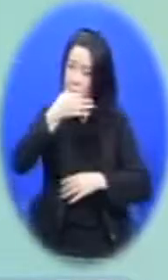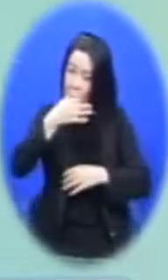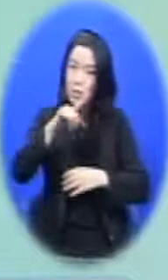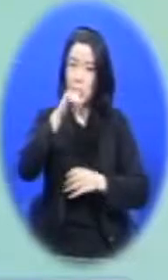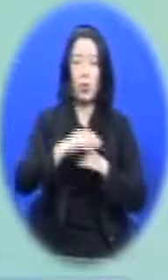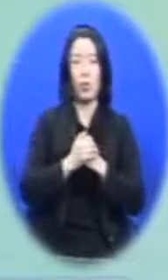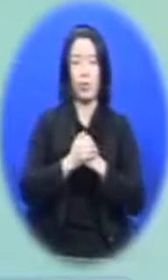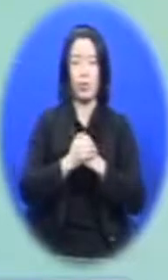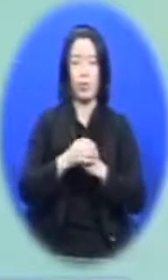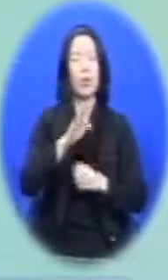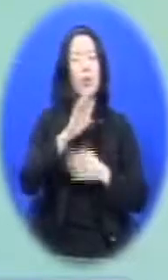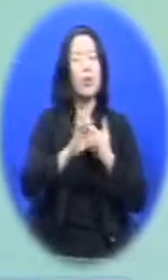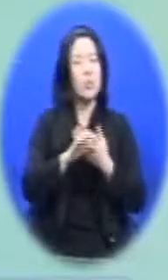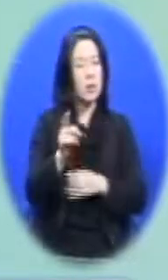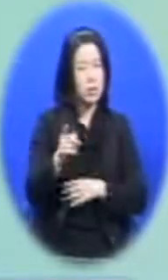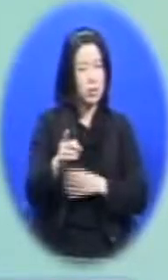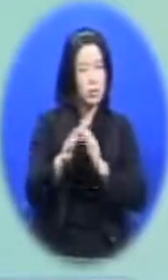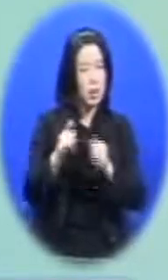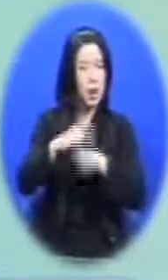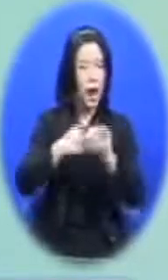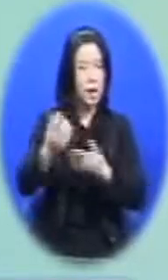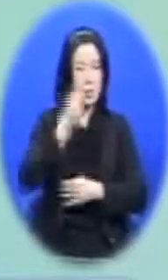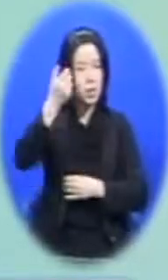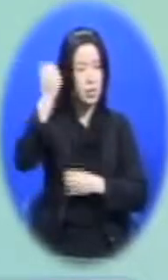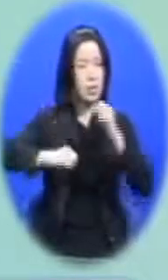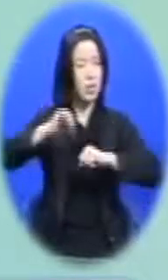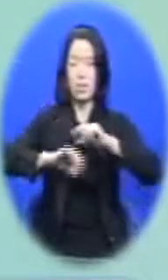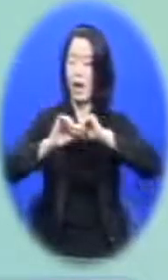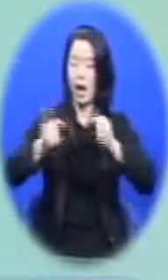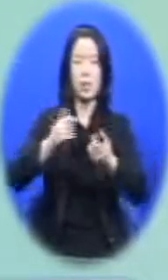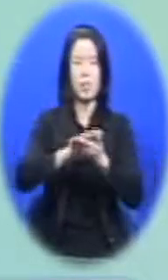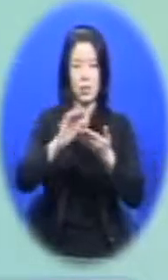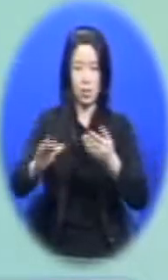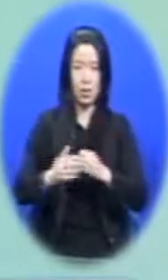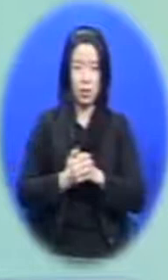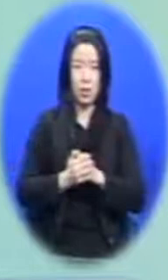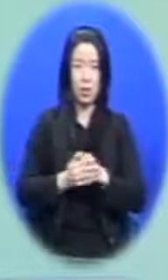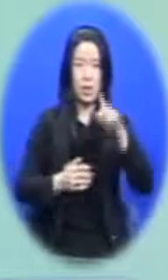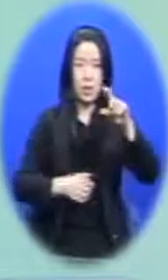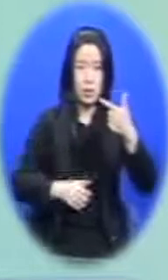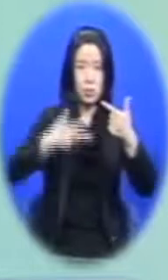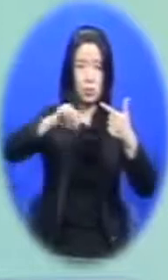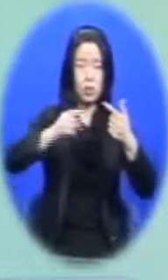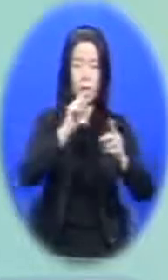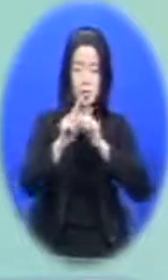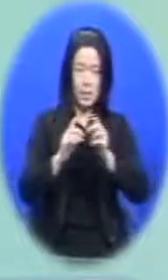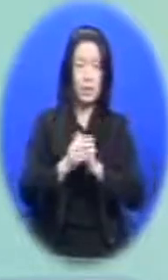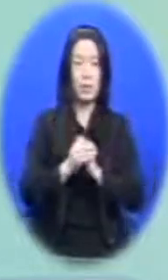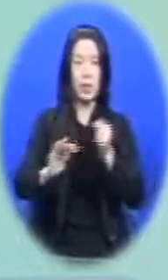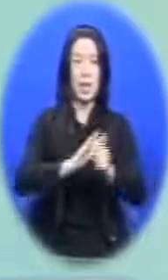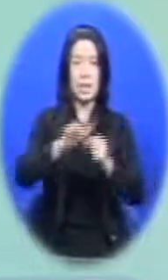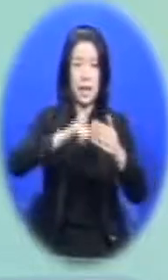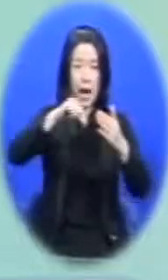그러면 그건 하나님의 성령의 역사가 아닌 겁니다. 16절 말씀에